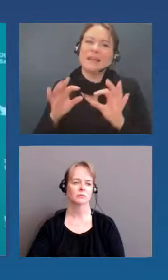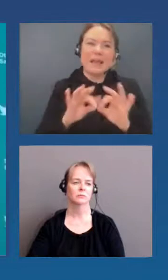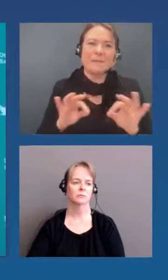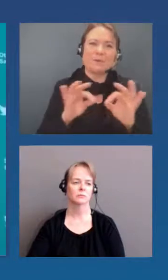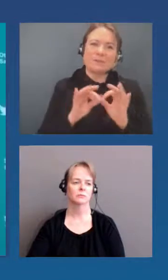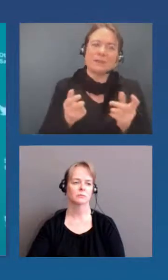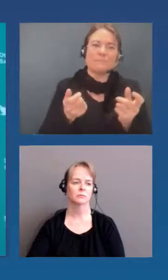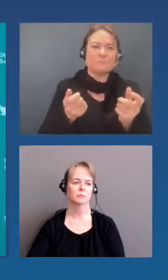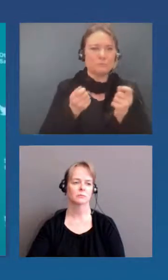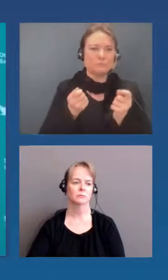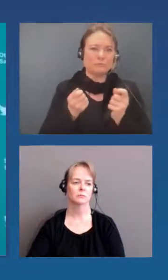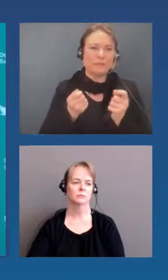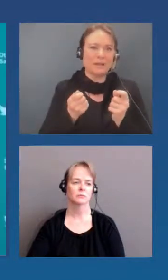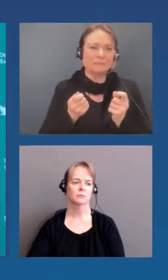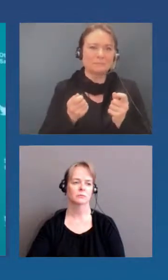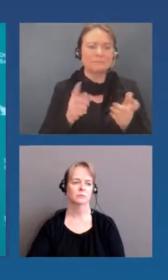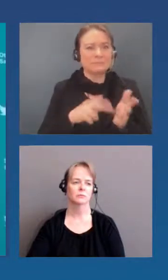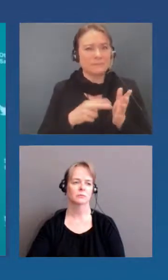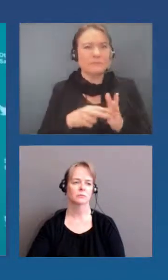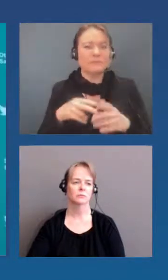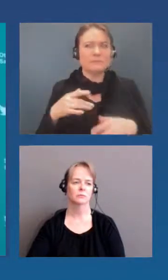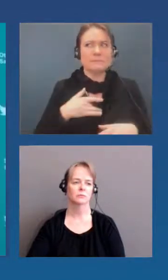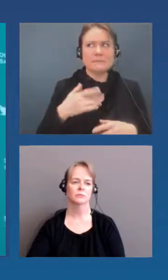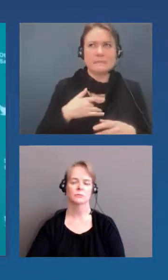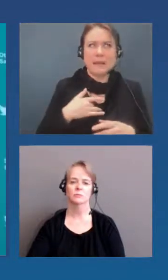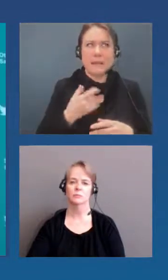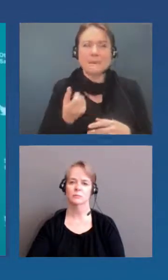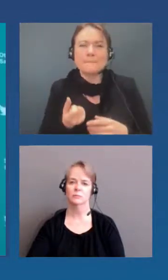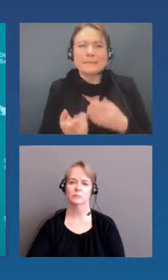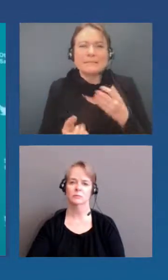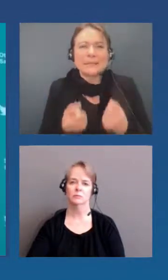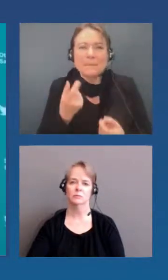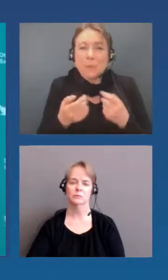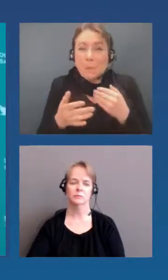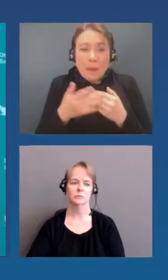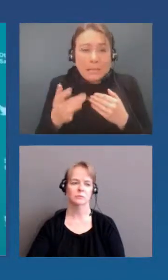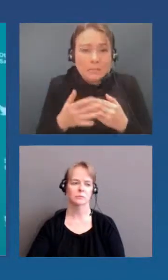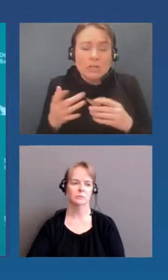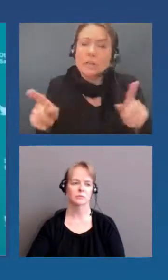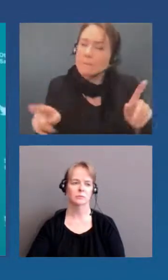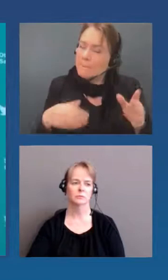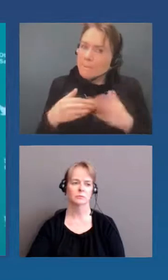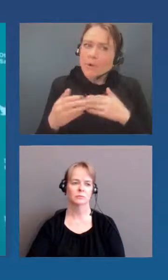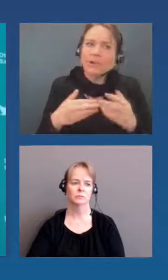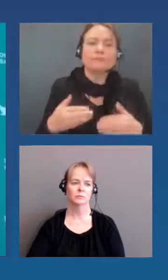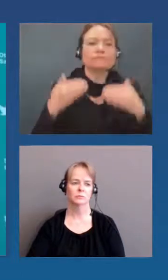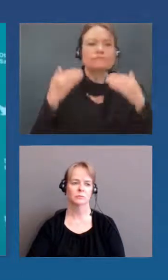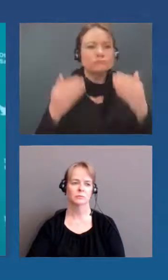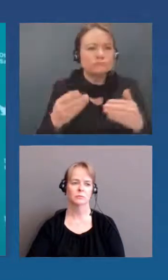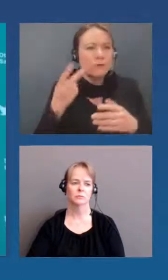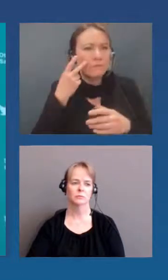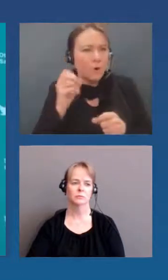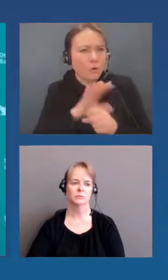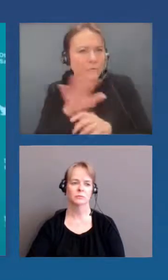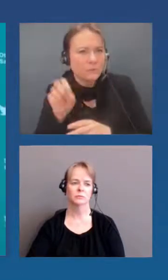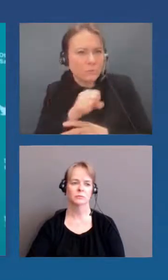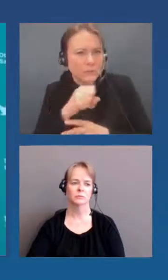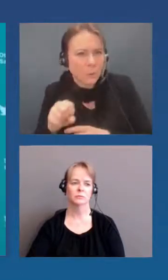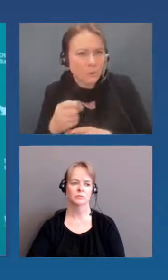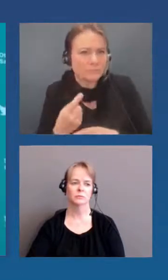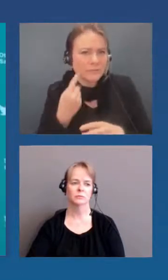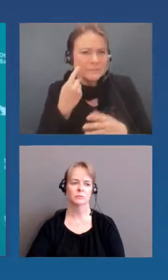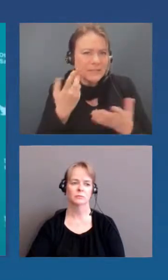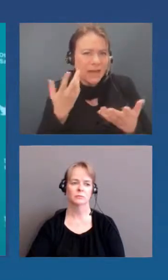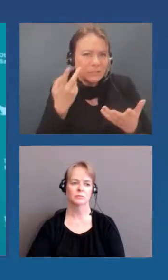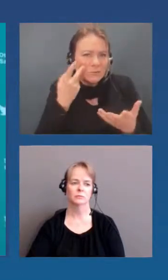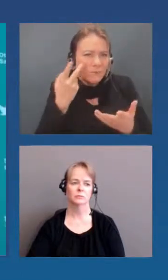vigilant, de faire le dépistage pour déterminer l'évaluation, pour déterminer si